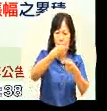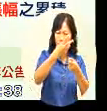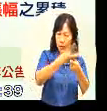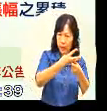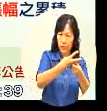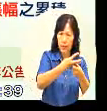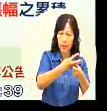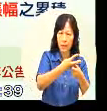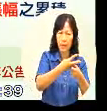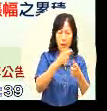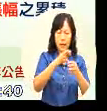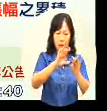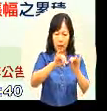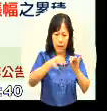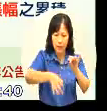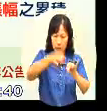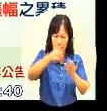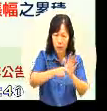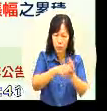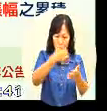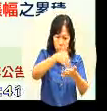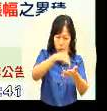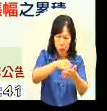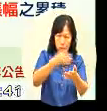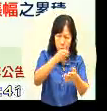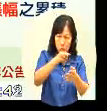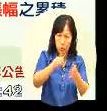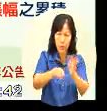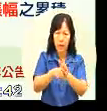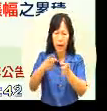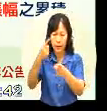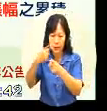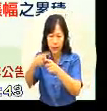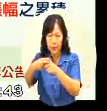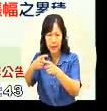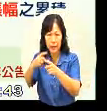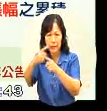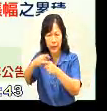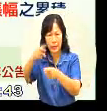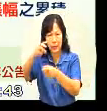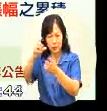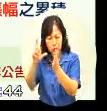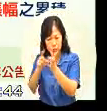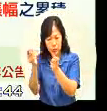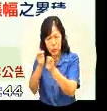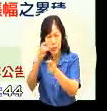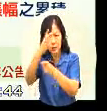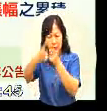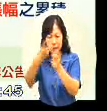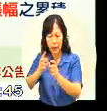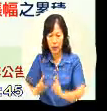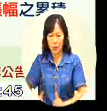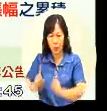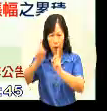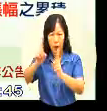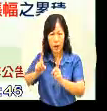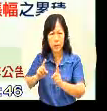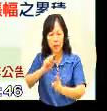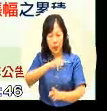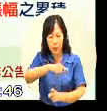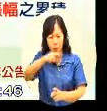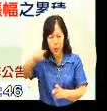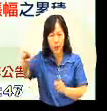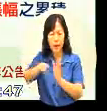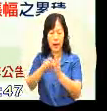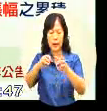年地价税的决算数乘上近三年公告限值的涨幅，这是基本的